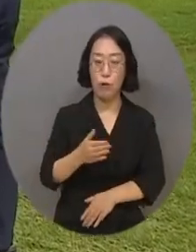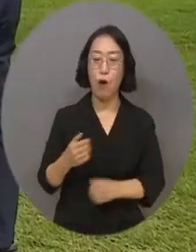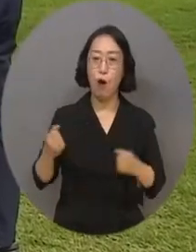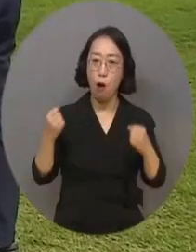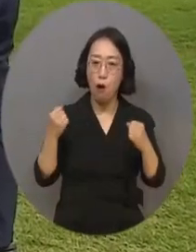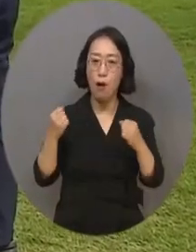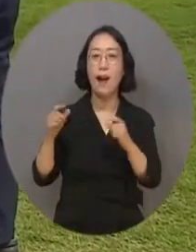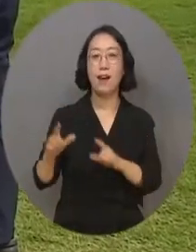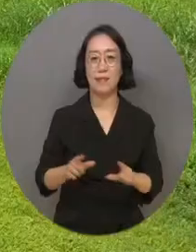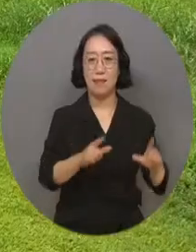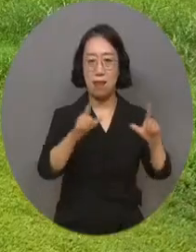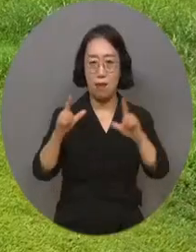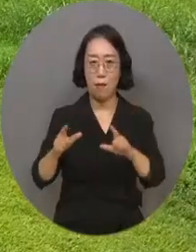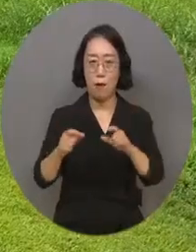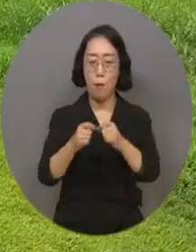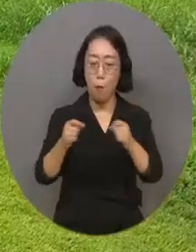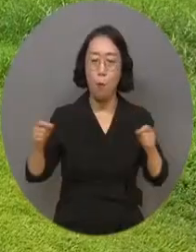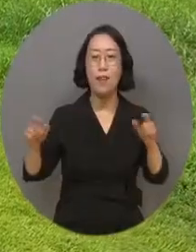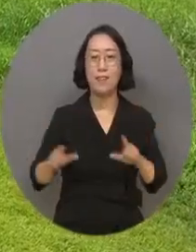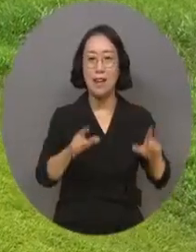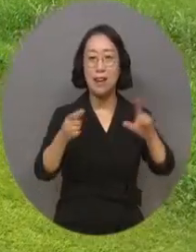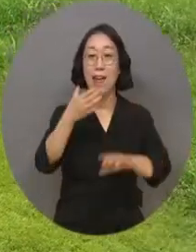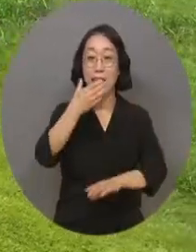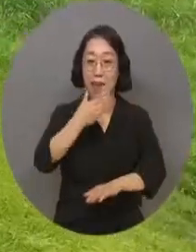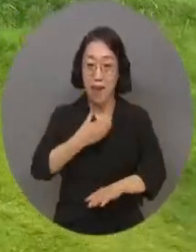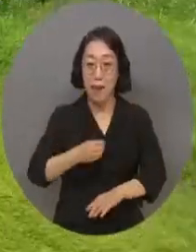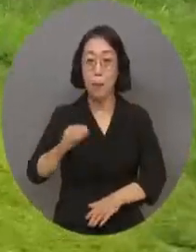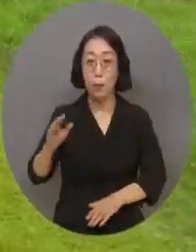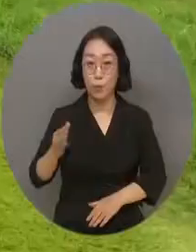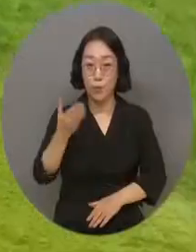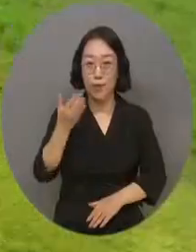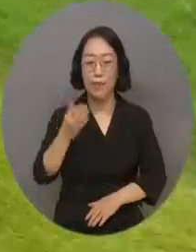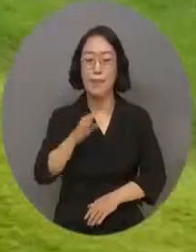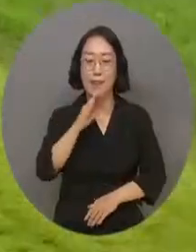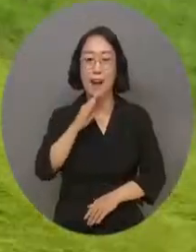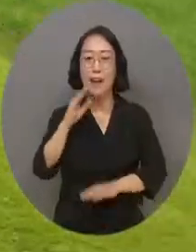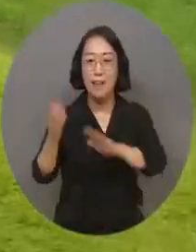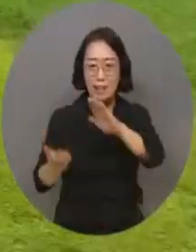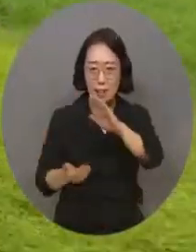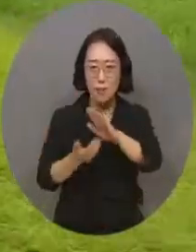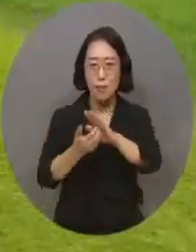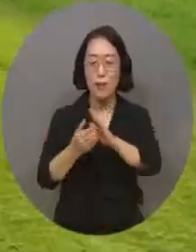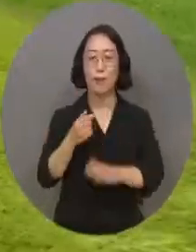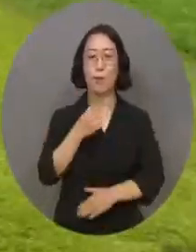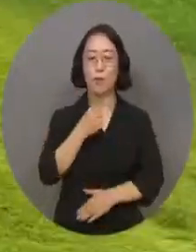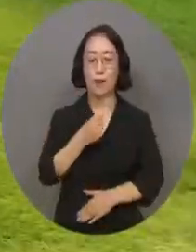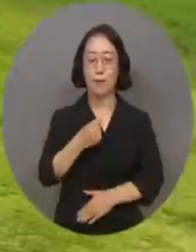생활을 통해 장수가 행복이 되길 바라는 소망이 현실로 이루어지길 바랍니다.